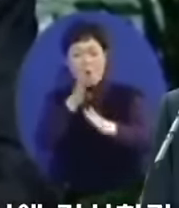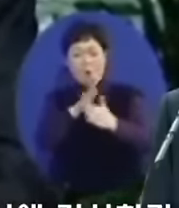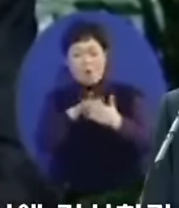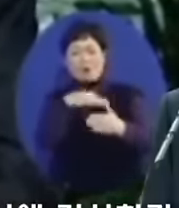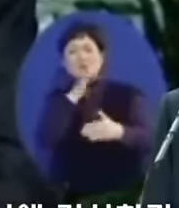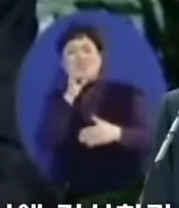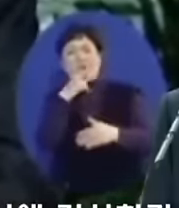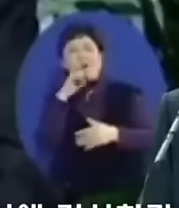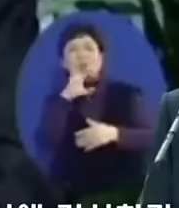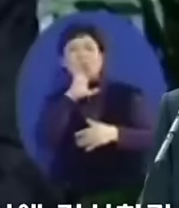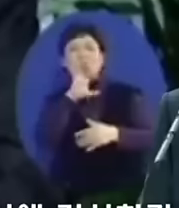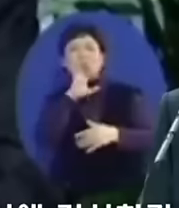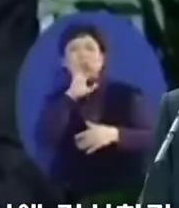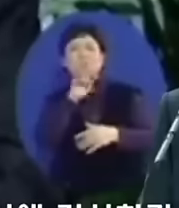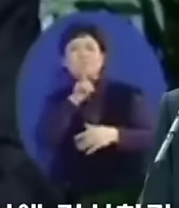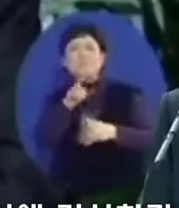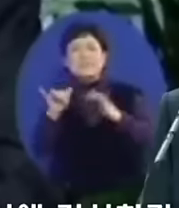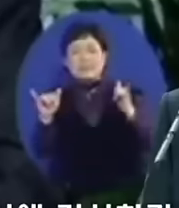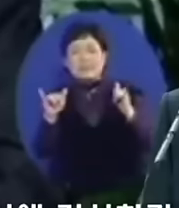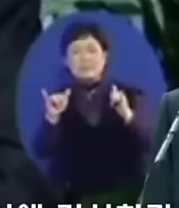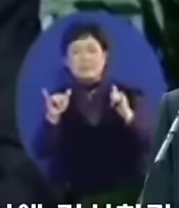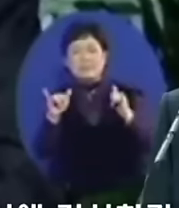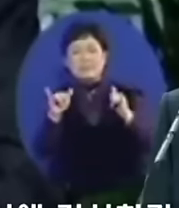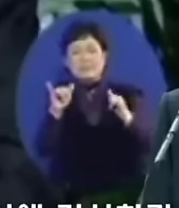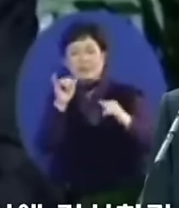노인으로서 원망하고 불평하고 사는 사람보다 훨씬